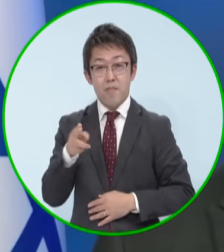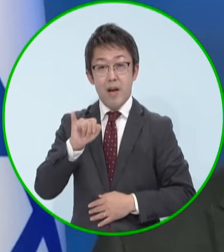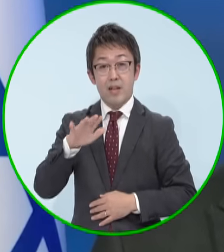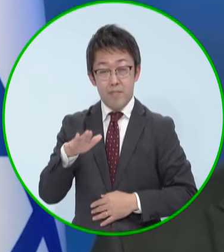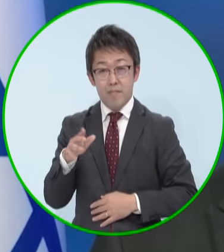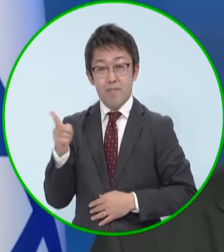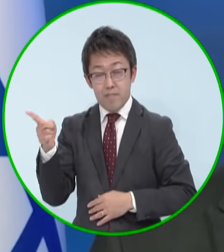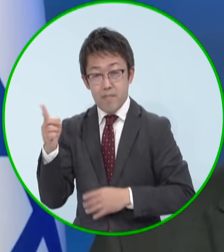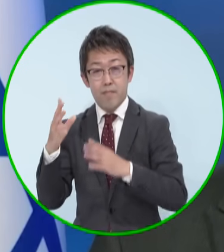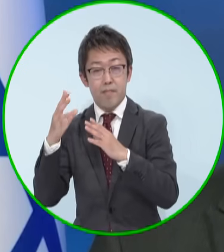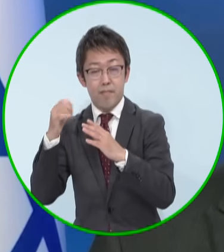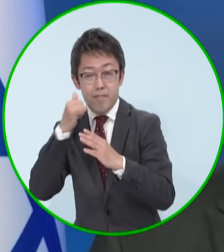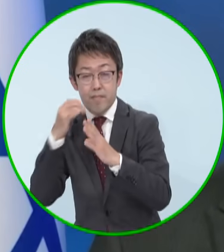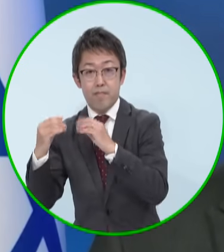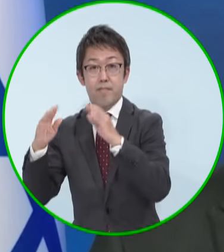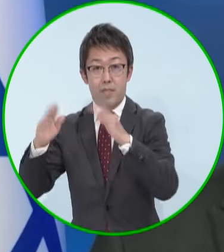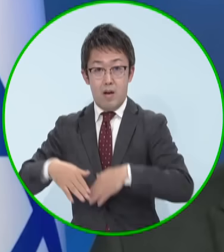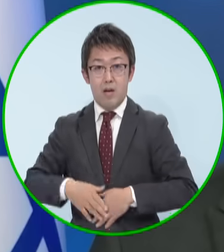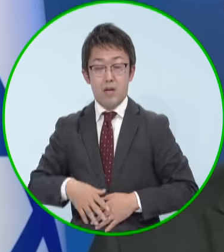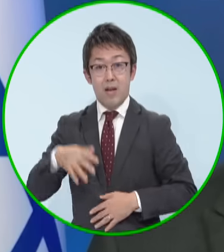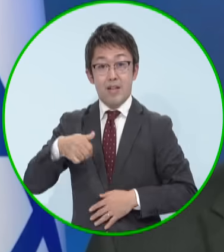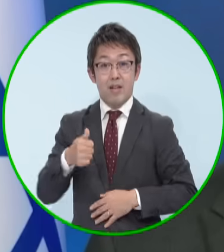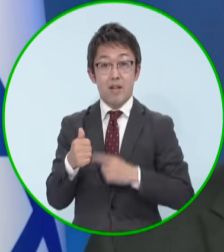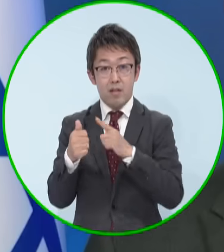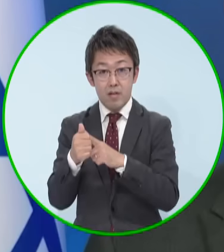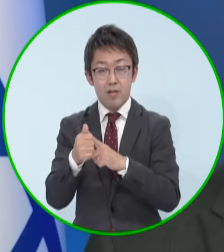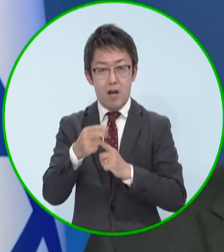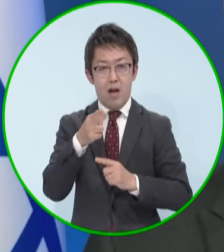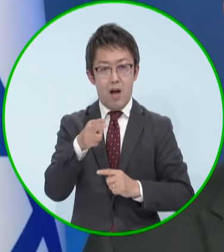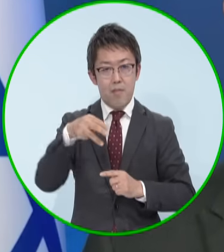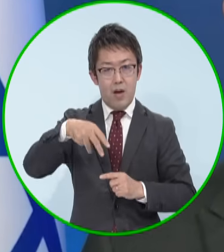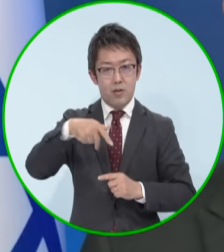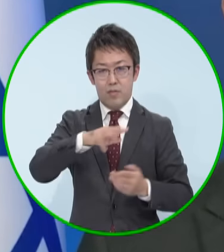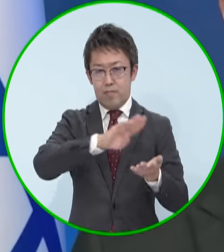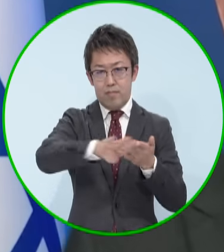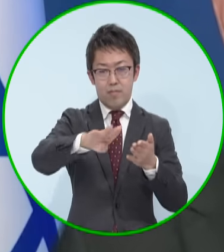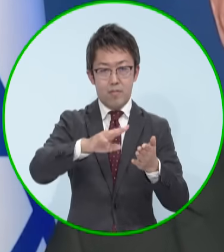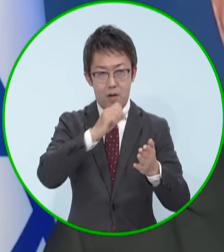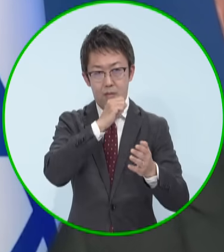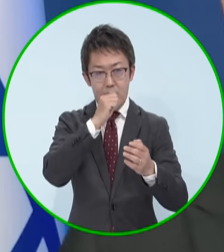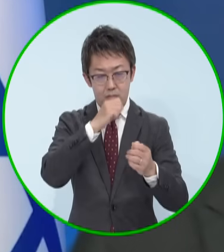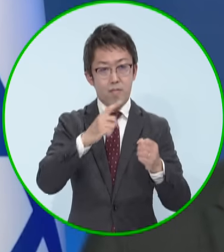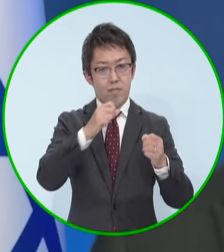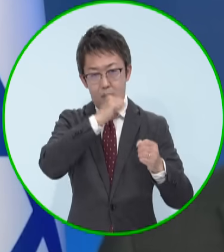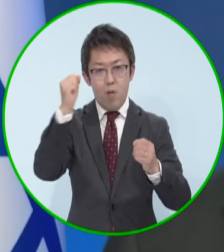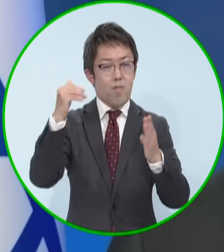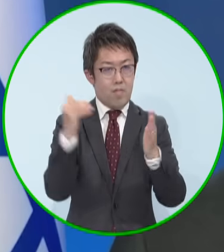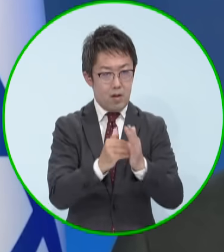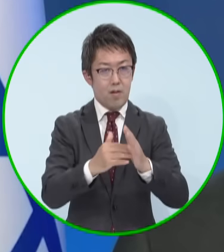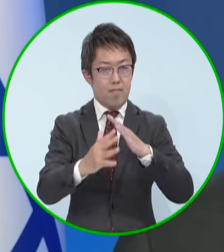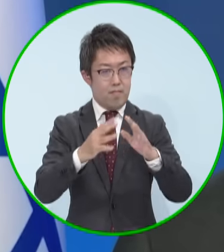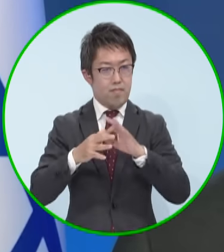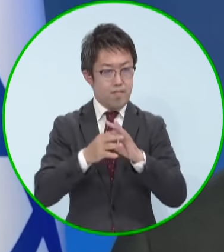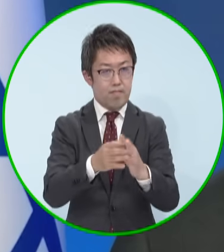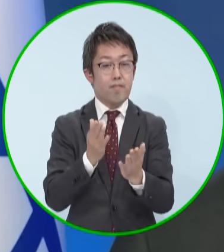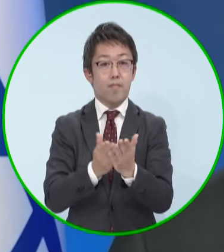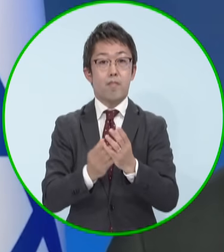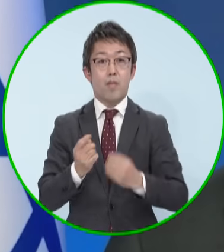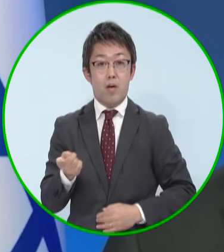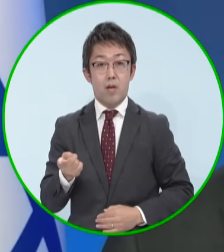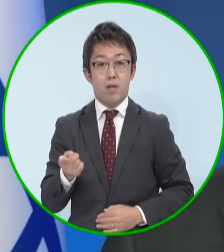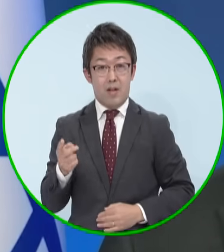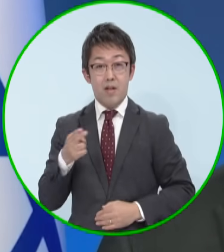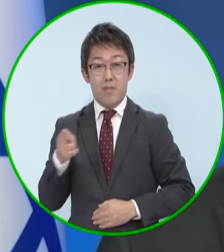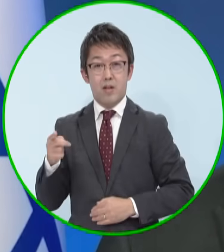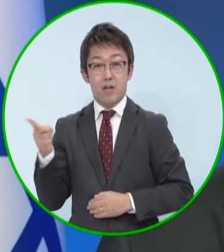電話会談しネタニヤフ氏はハマス相当の目標達成まで戦闘を続けると改めて述べました一方